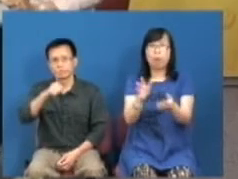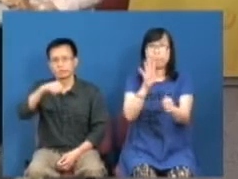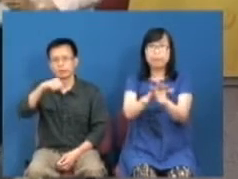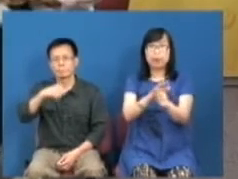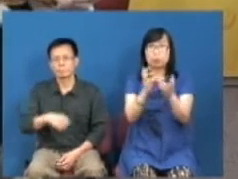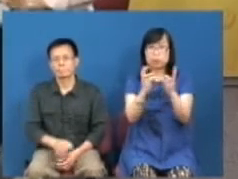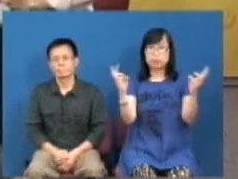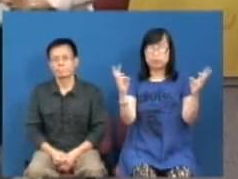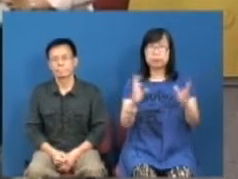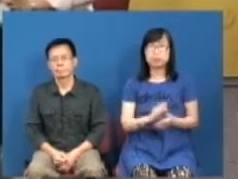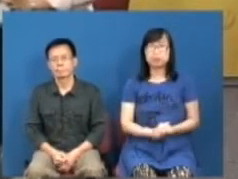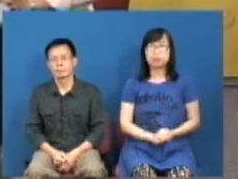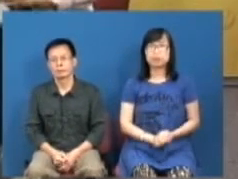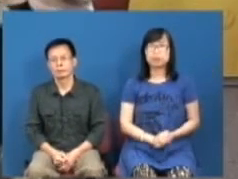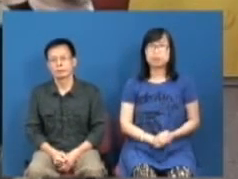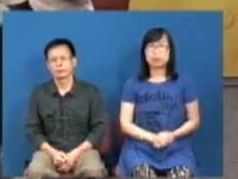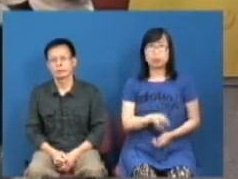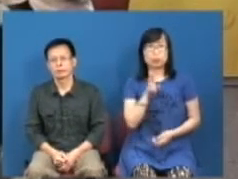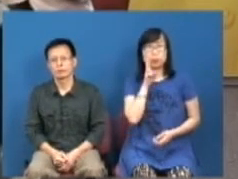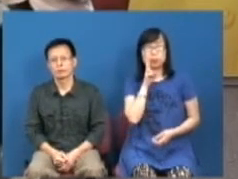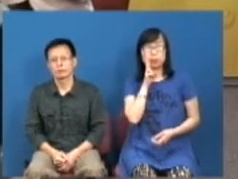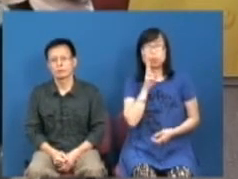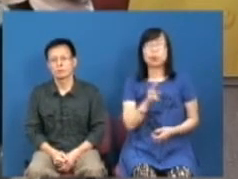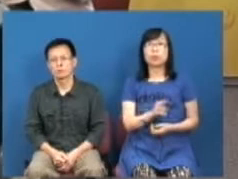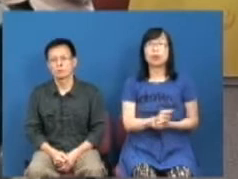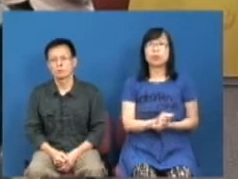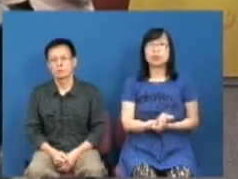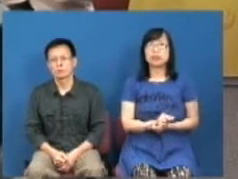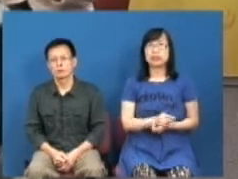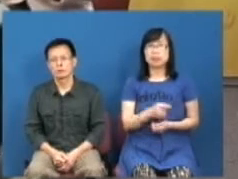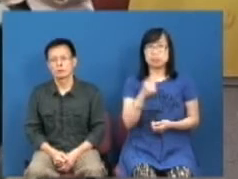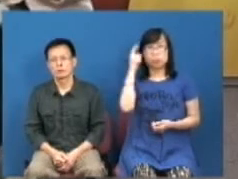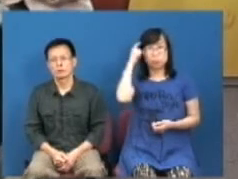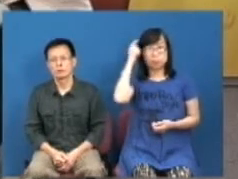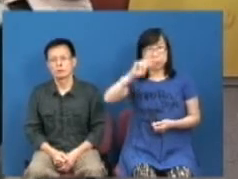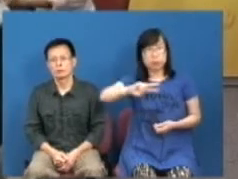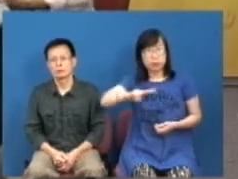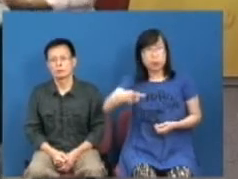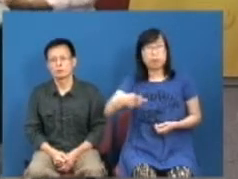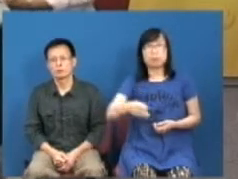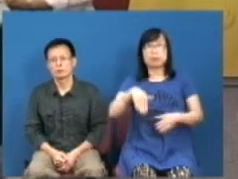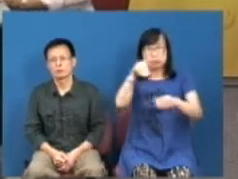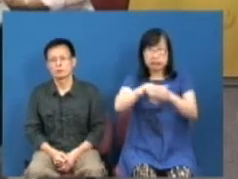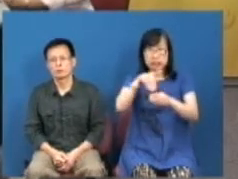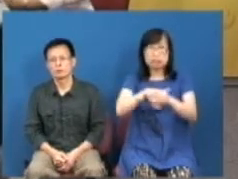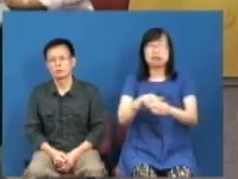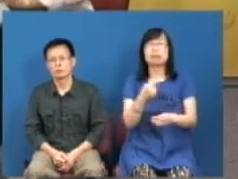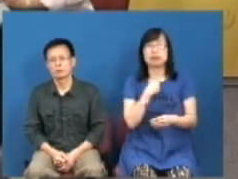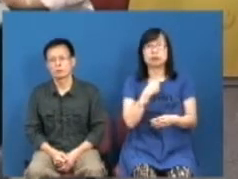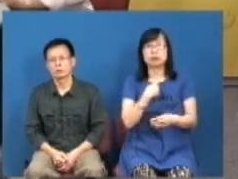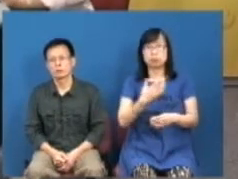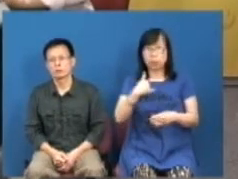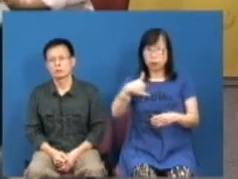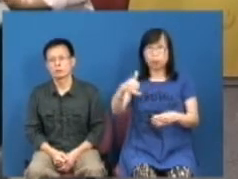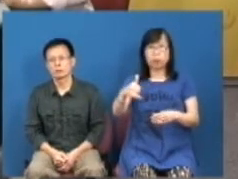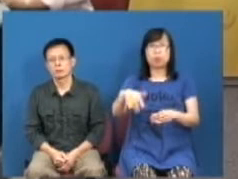就即係就如果佢要想改變，你咪去申請咯，你一樣可以去城市規劃委